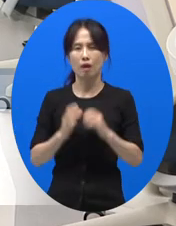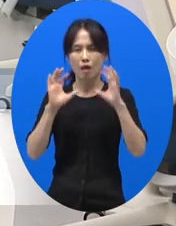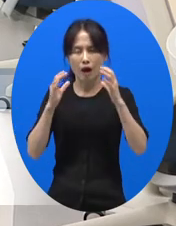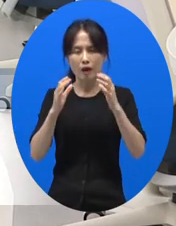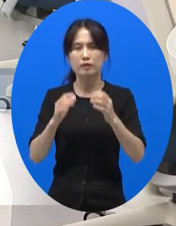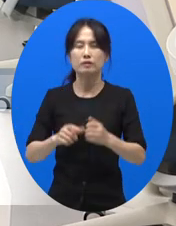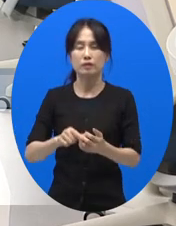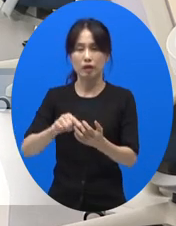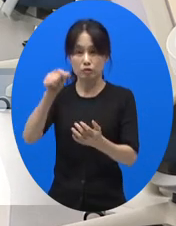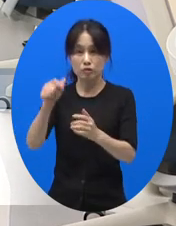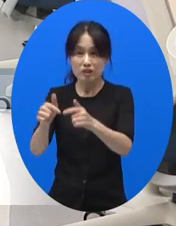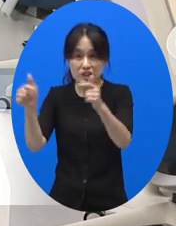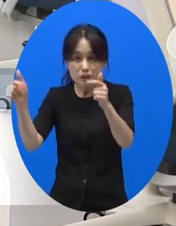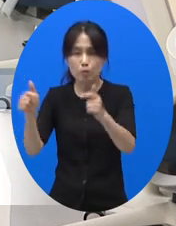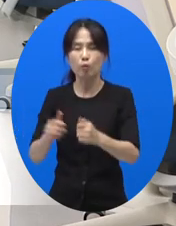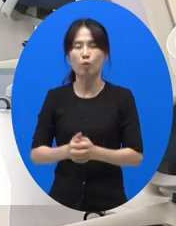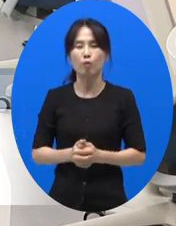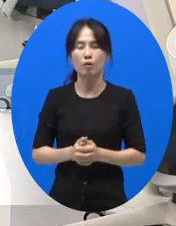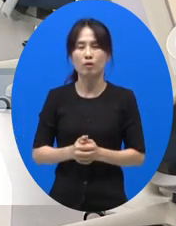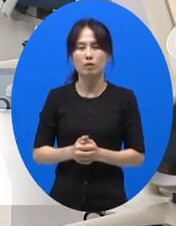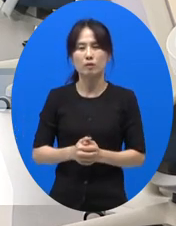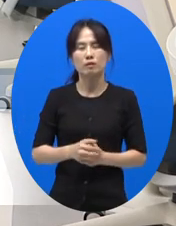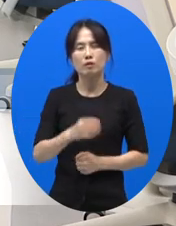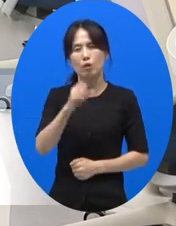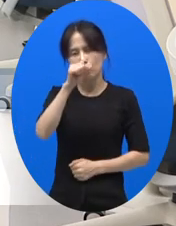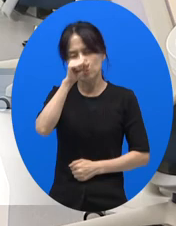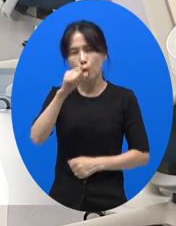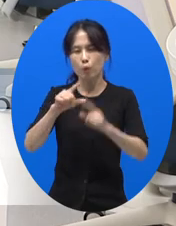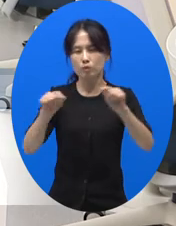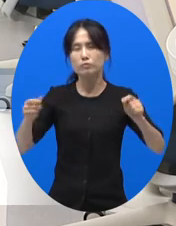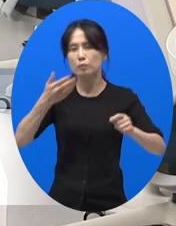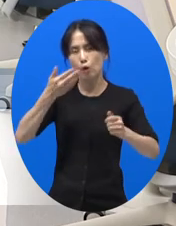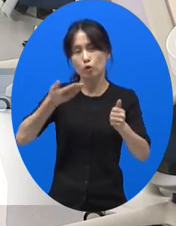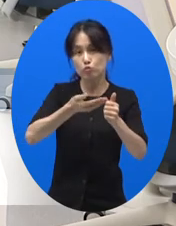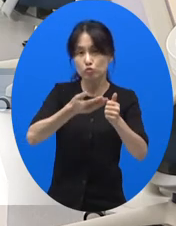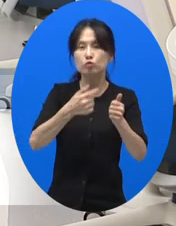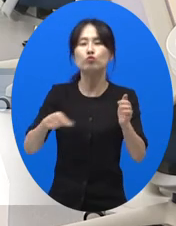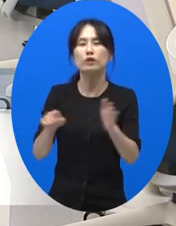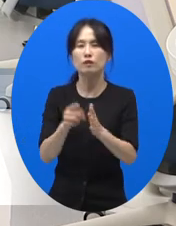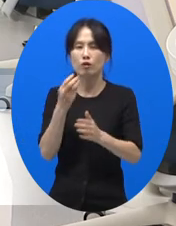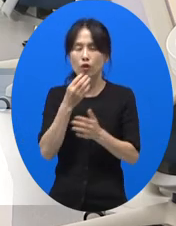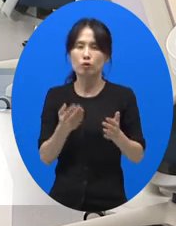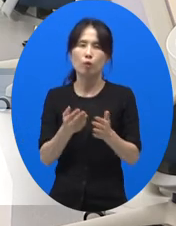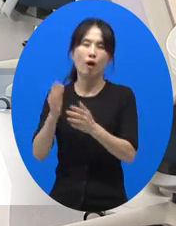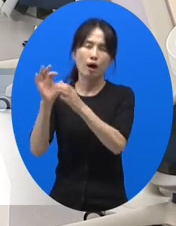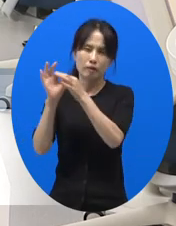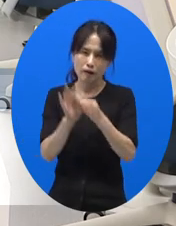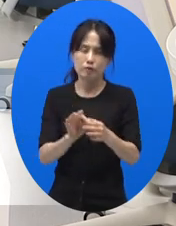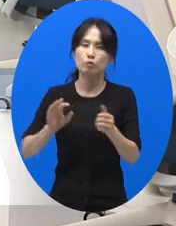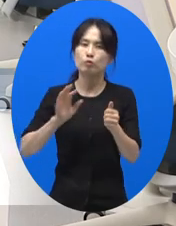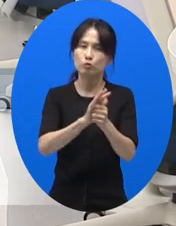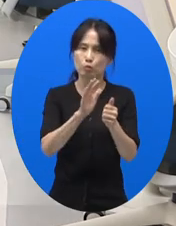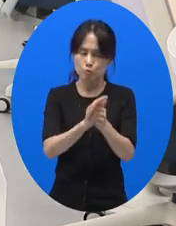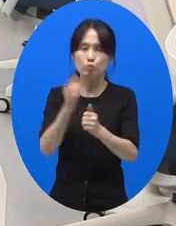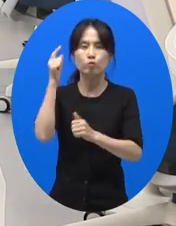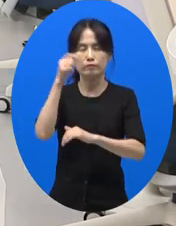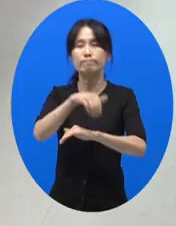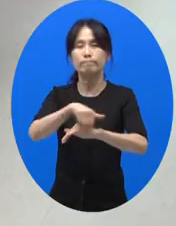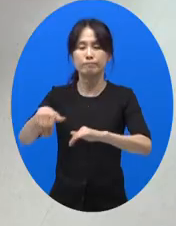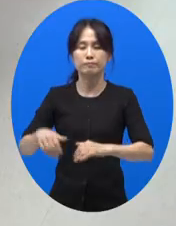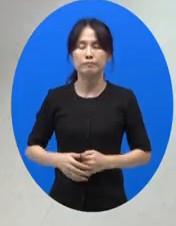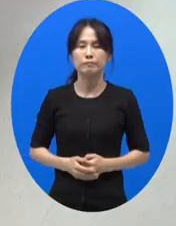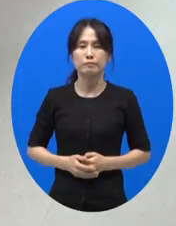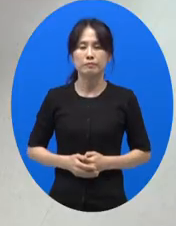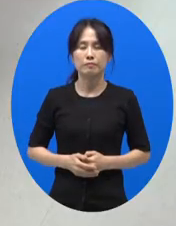식사 선택권을 넓히고 또 보다 제대로 된 음식을 먹을 수 있도록 경기도가 계속 지원을 할